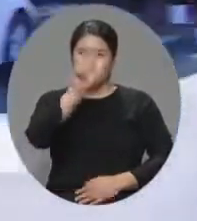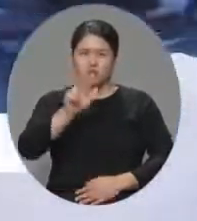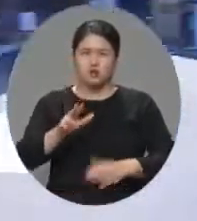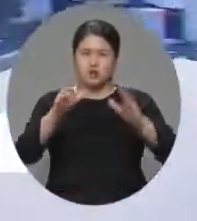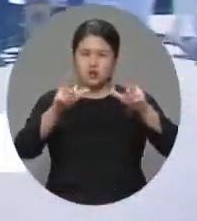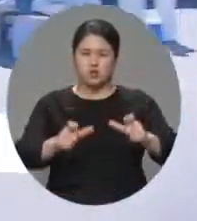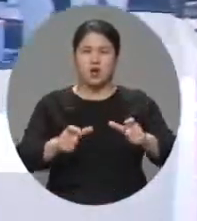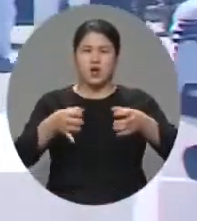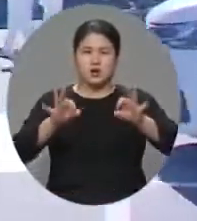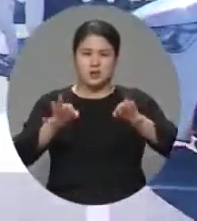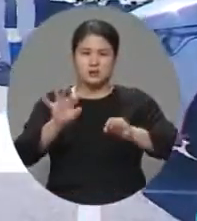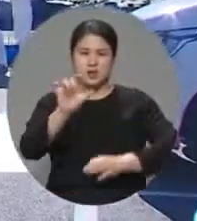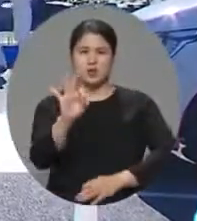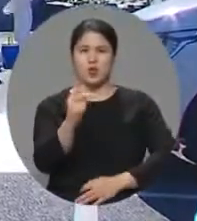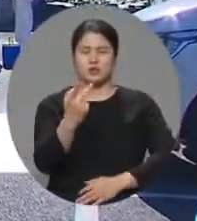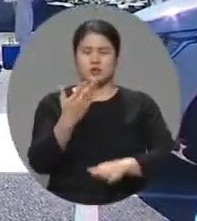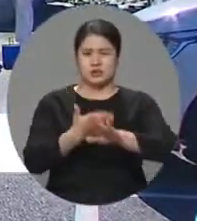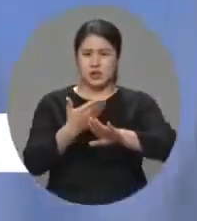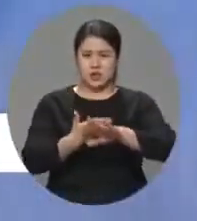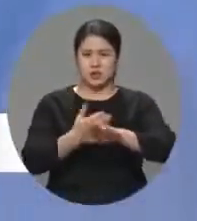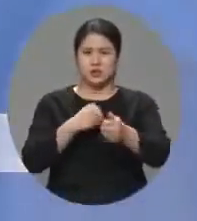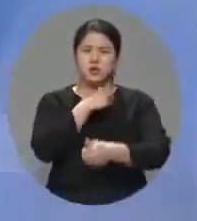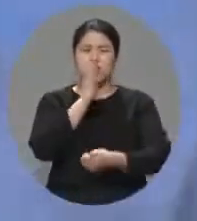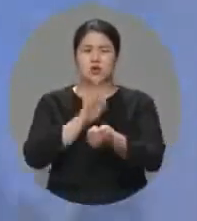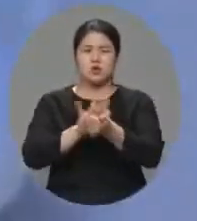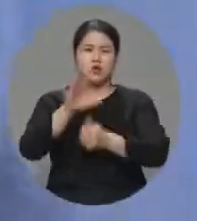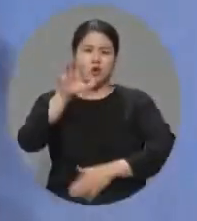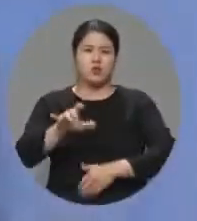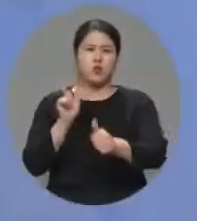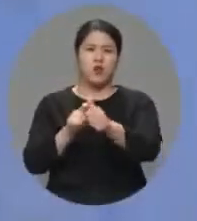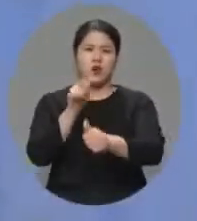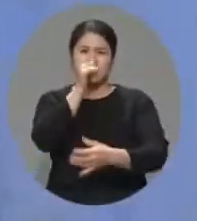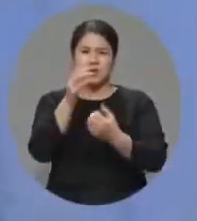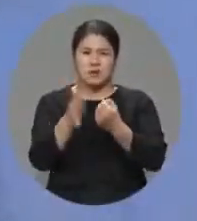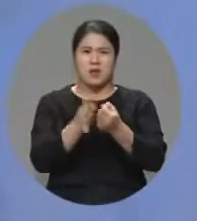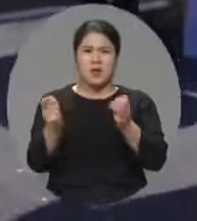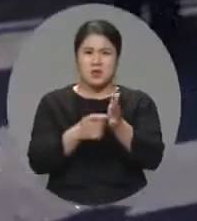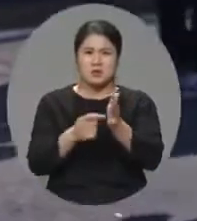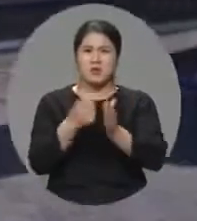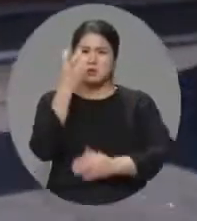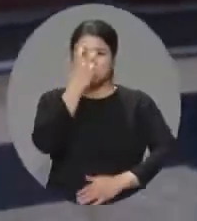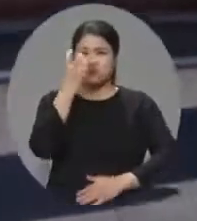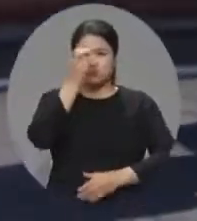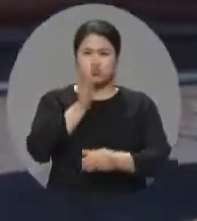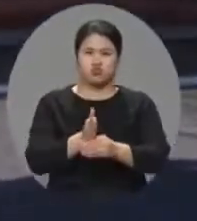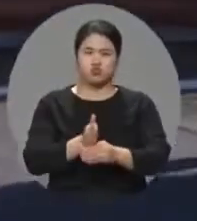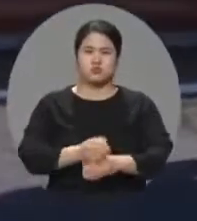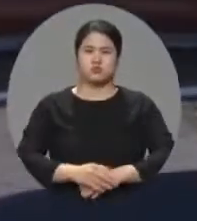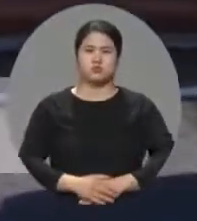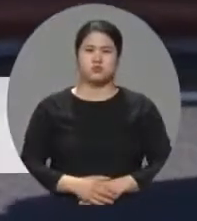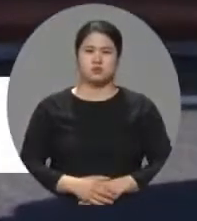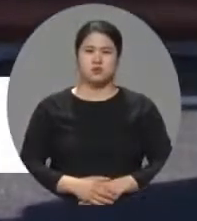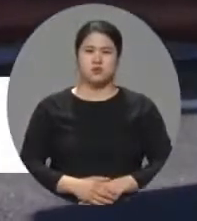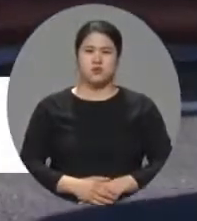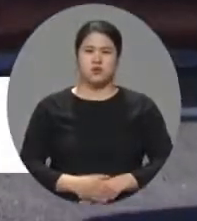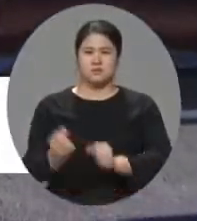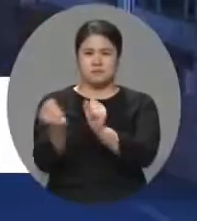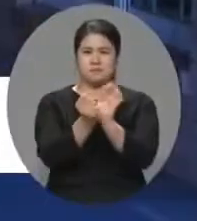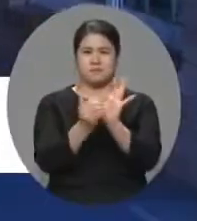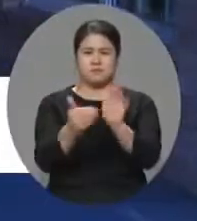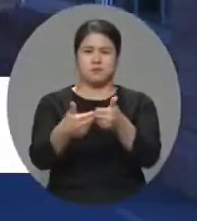외에 김제시 용지면의 또 다른 요양시설에서도 확진자가 나와 긴급 검사에 들어간 상태입니다.